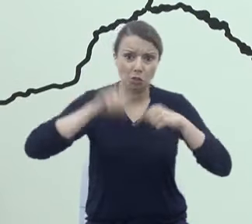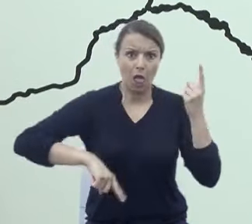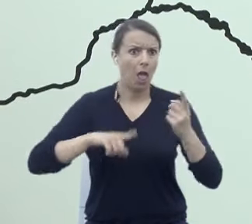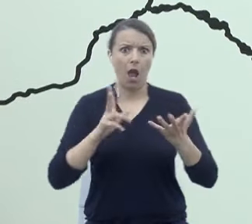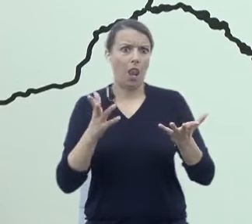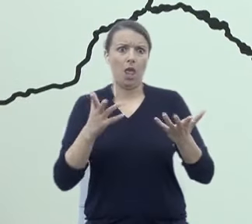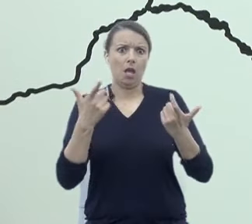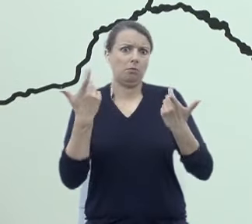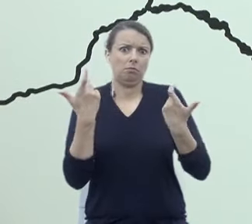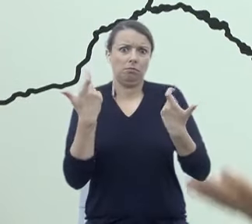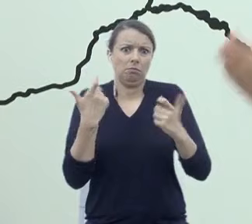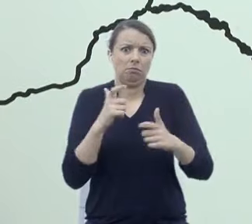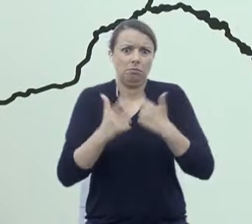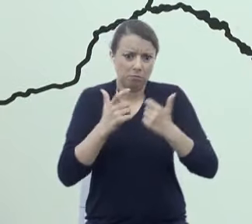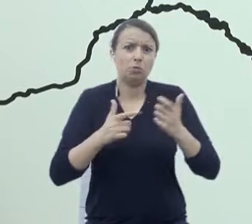oskarżono nas o to wszystko,